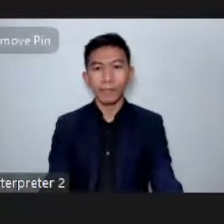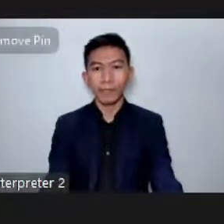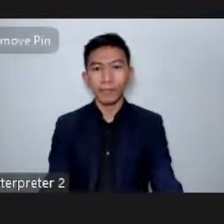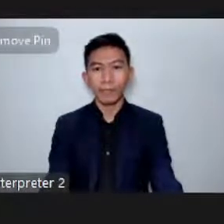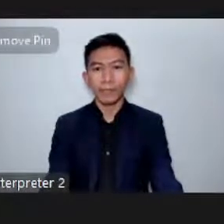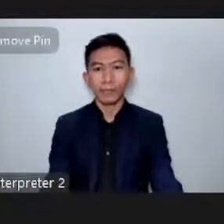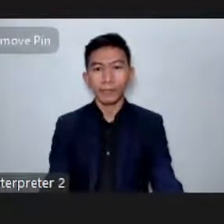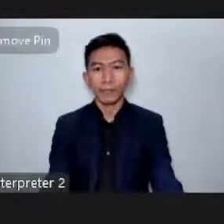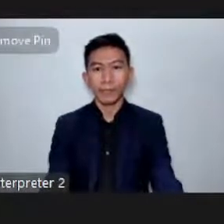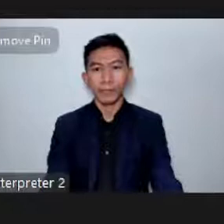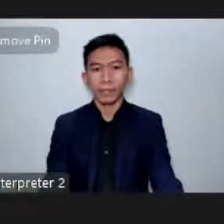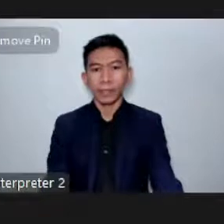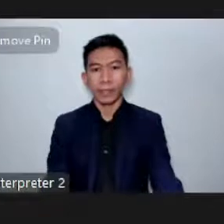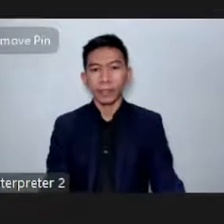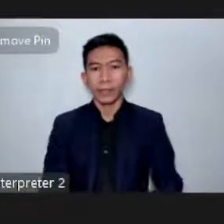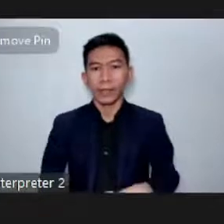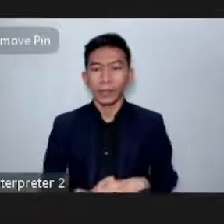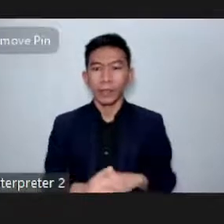ng